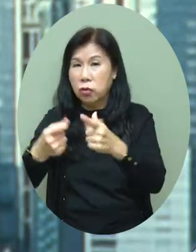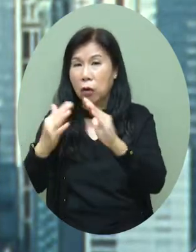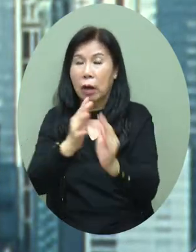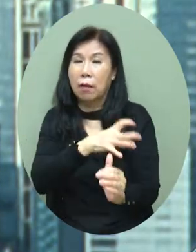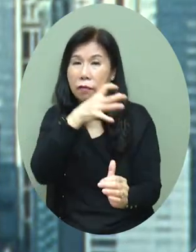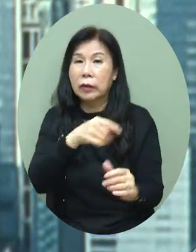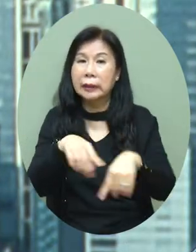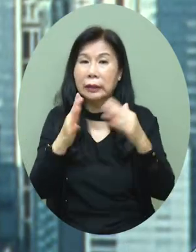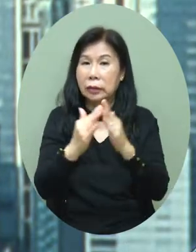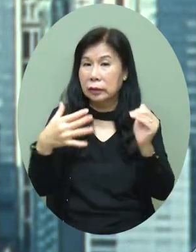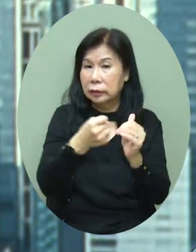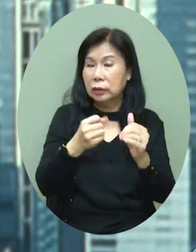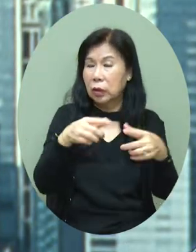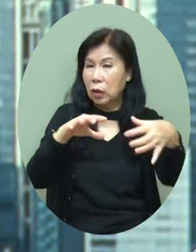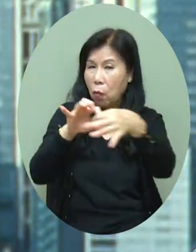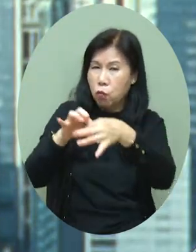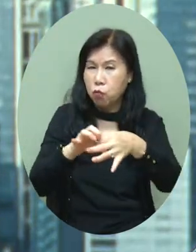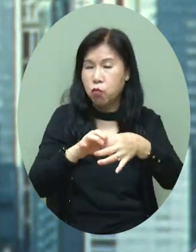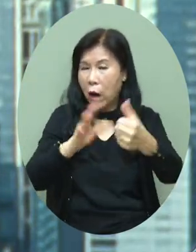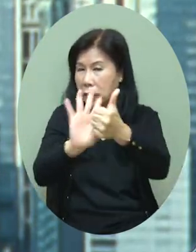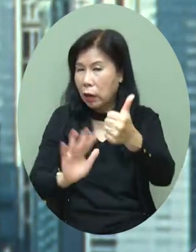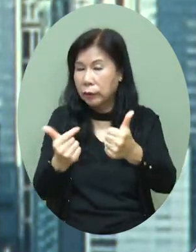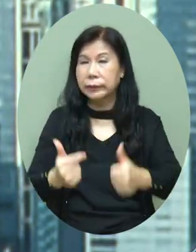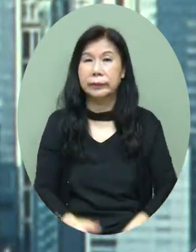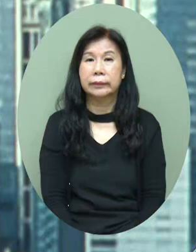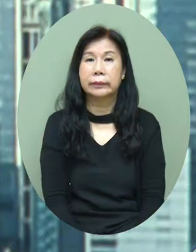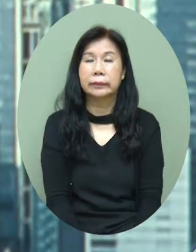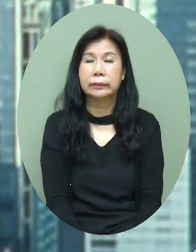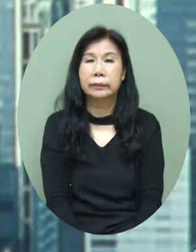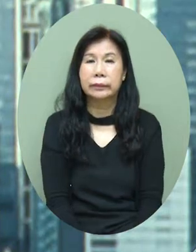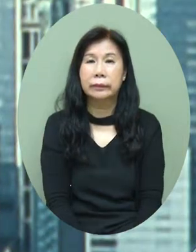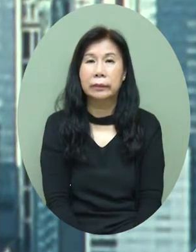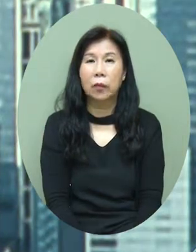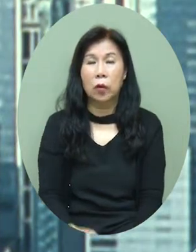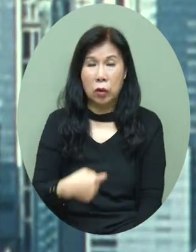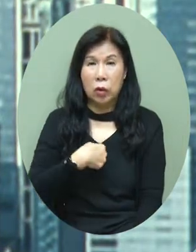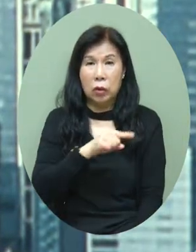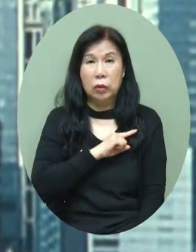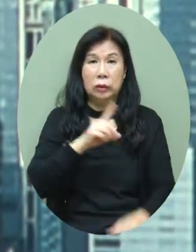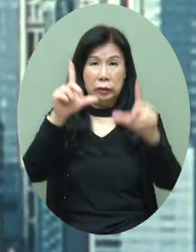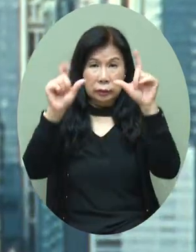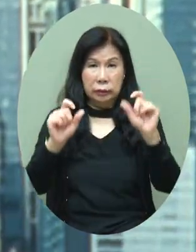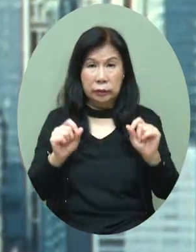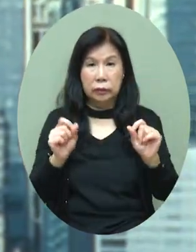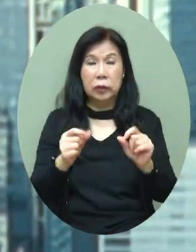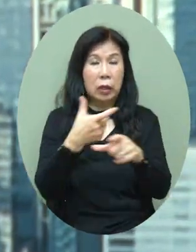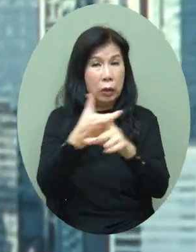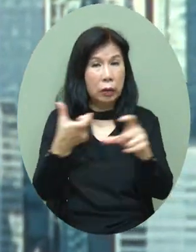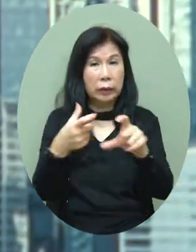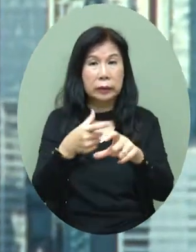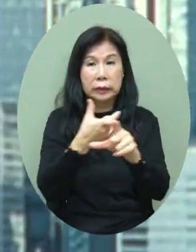唔知局長點睇呢個漣漪效應咧？唔該。 好啊，我想解釋翻嗰個薪酬